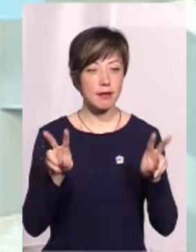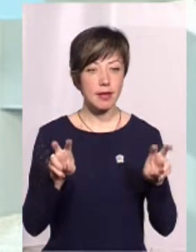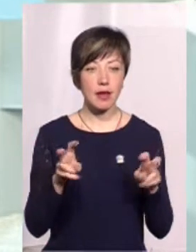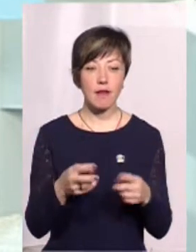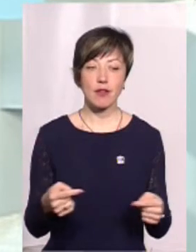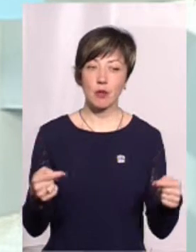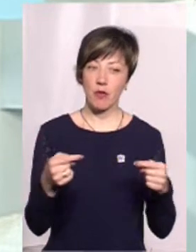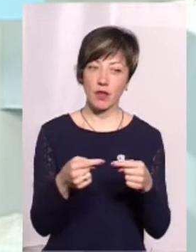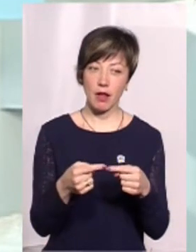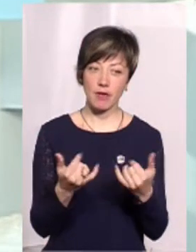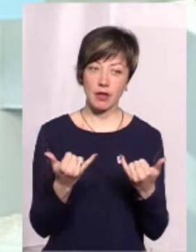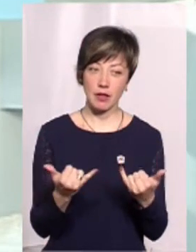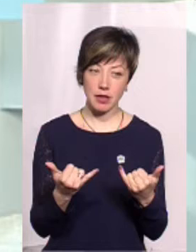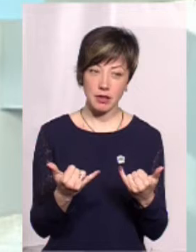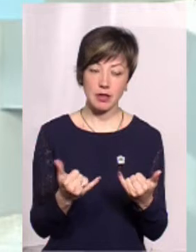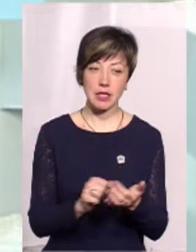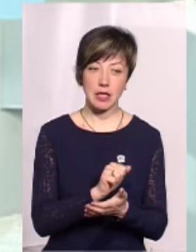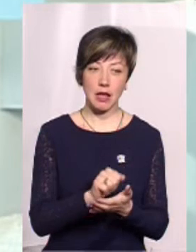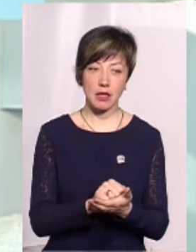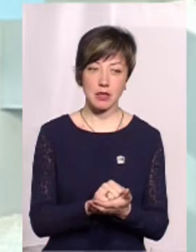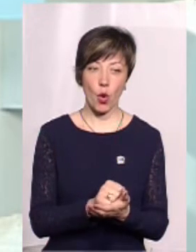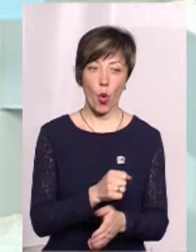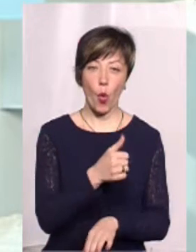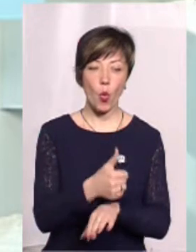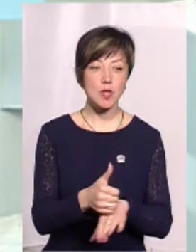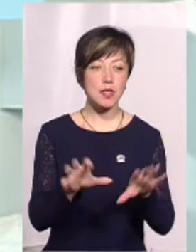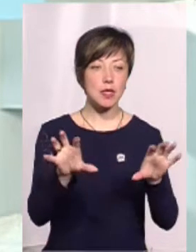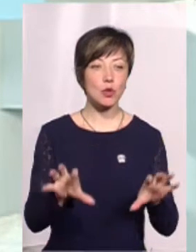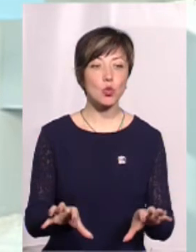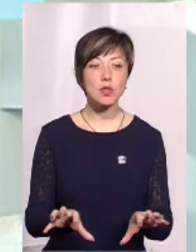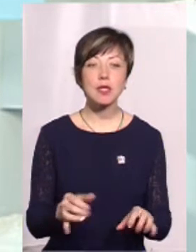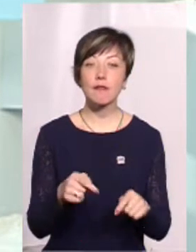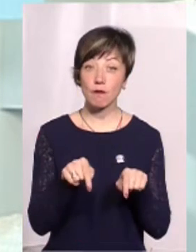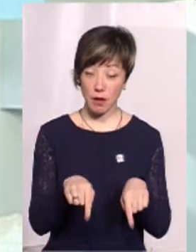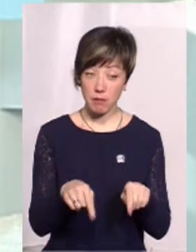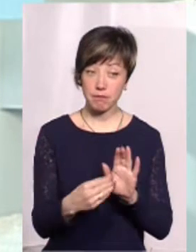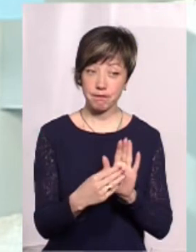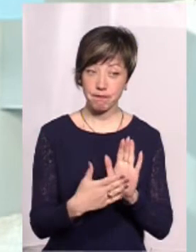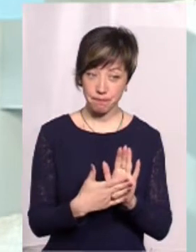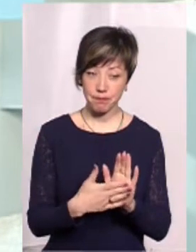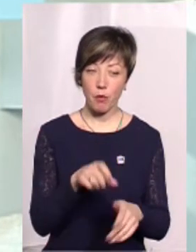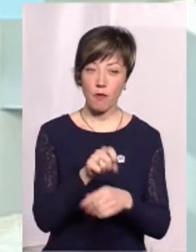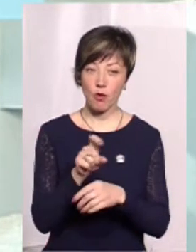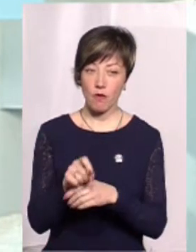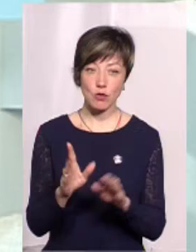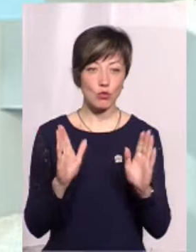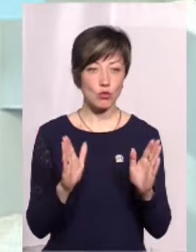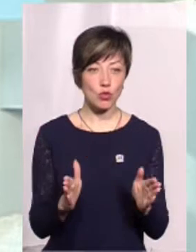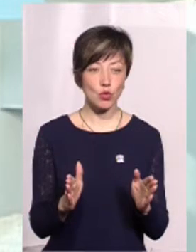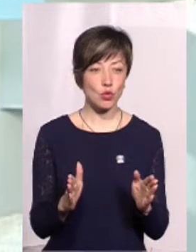який би відповідав нині чинній редакції Конституції. І в цьому законі про президента повноваження